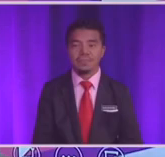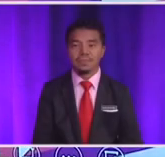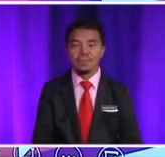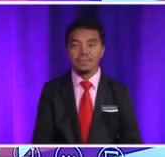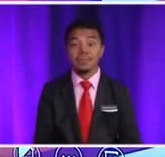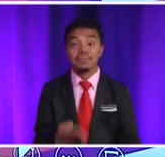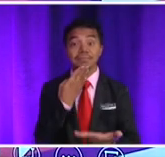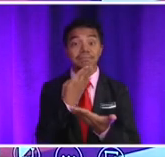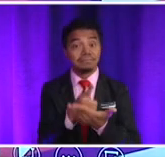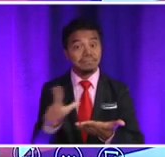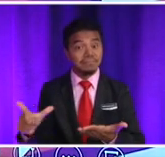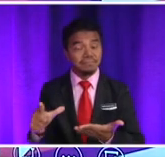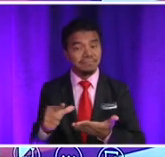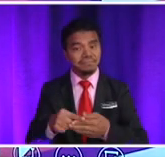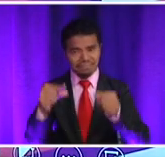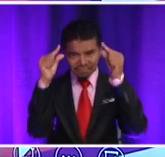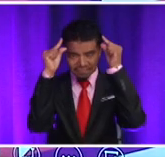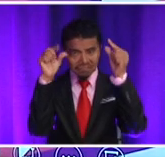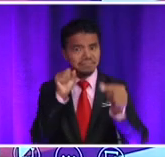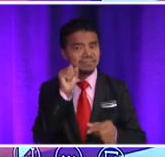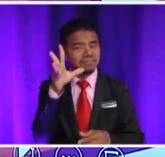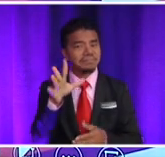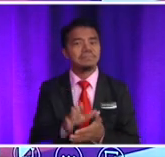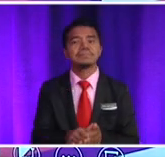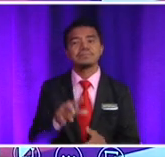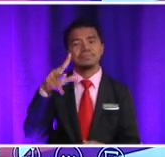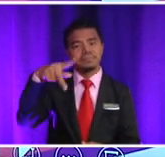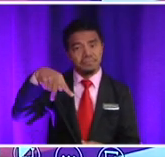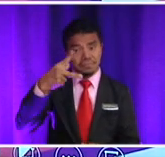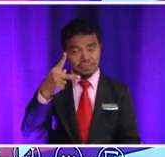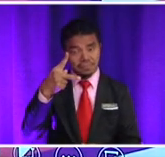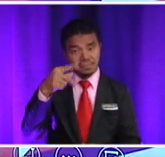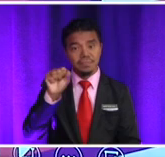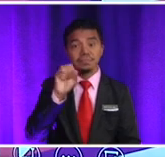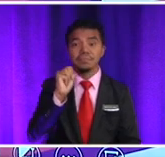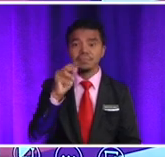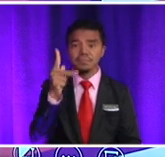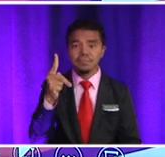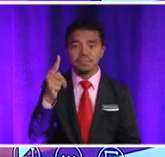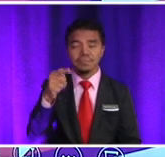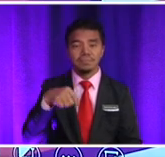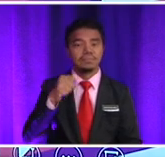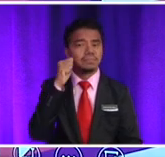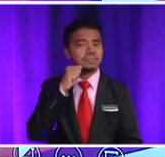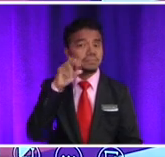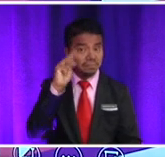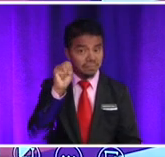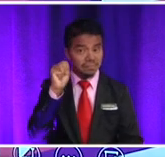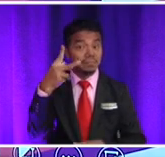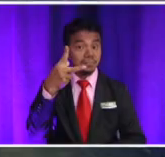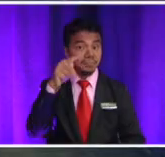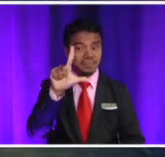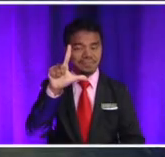Nayla guru penyampai untuk hari ini merupakan penolong kanan dari SMK perempuan mati diskuala lumpur